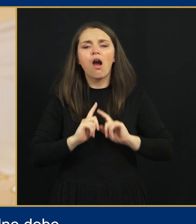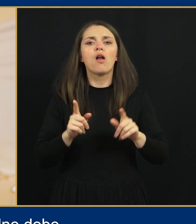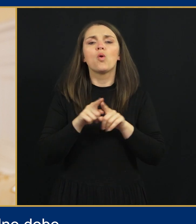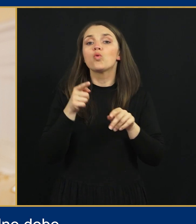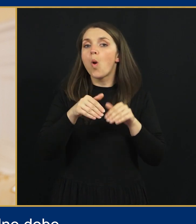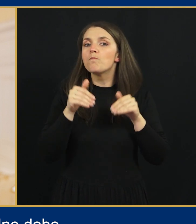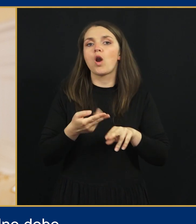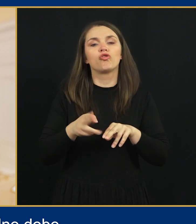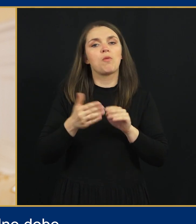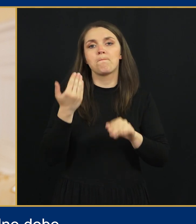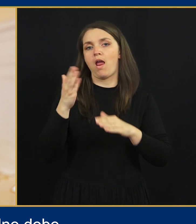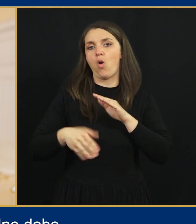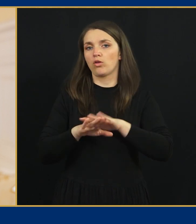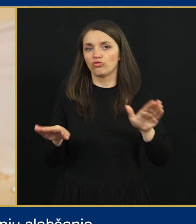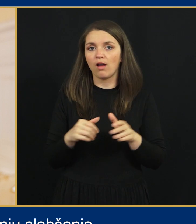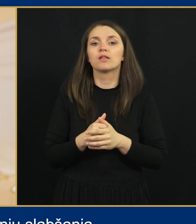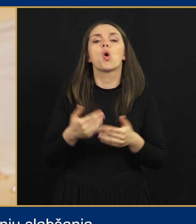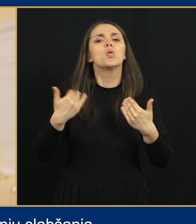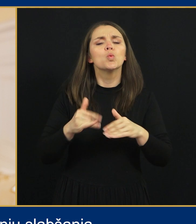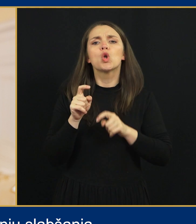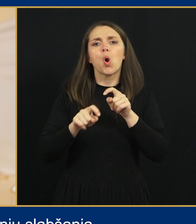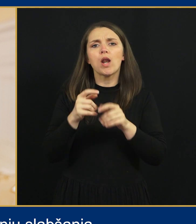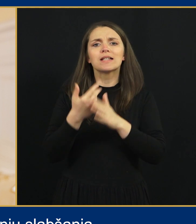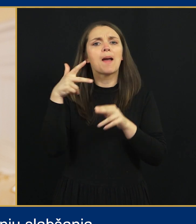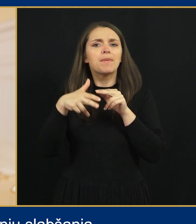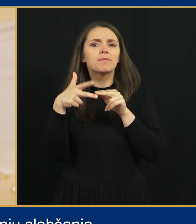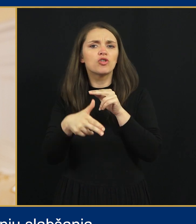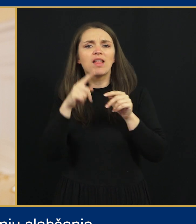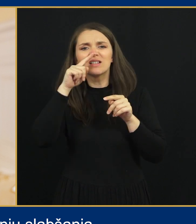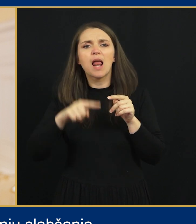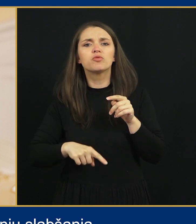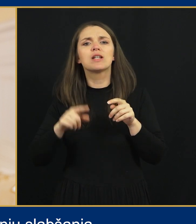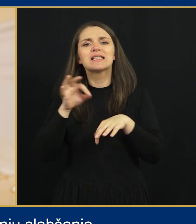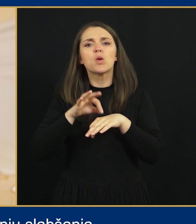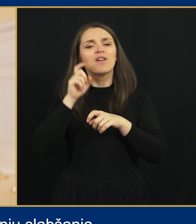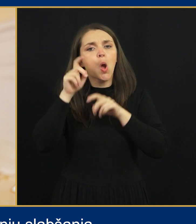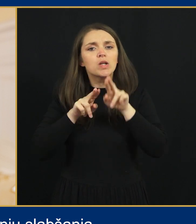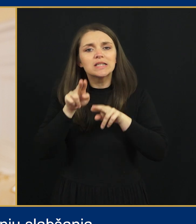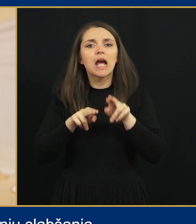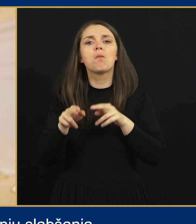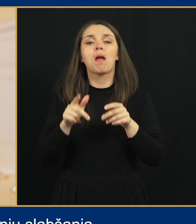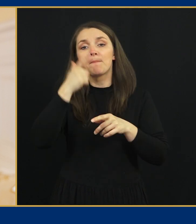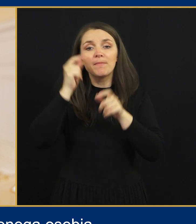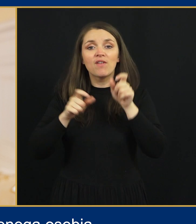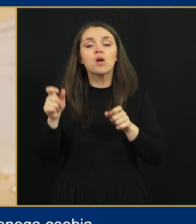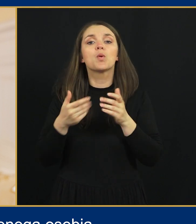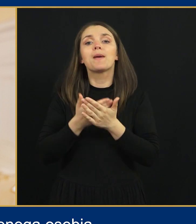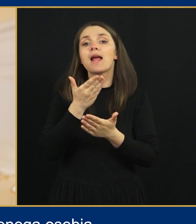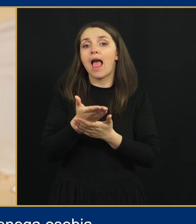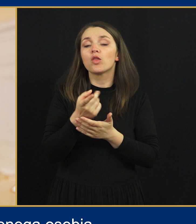dobe morajo čim prej postati preteklost. Nujni so koraki k preprečevanju slabšanja zdravstvene oskrbe